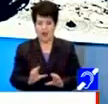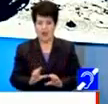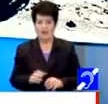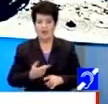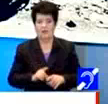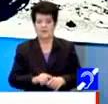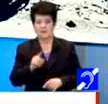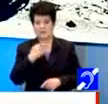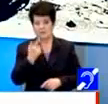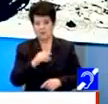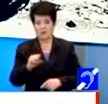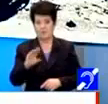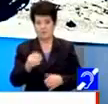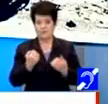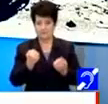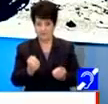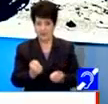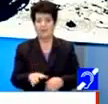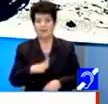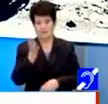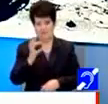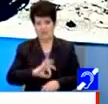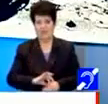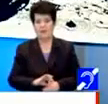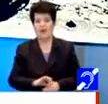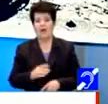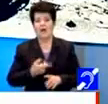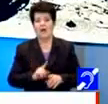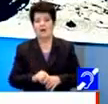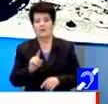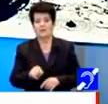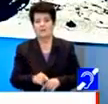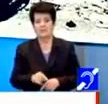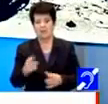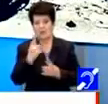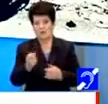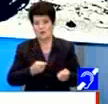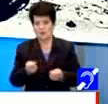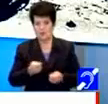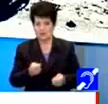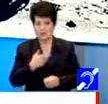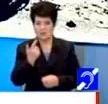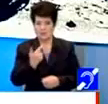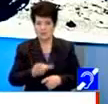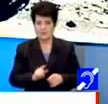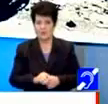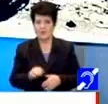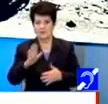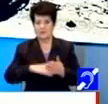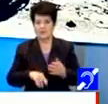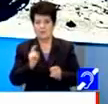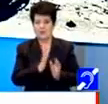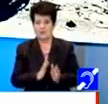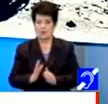Polițiștii au stabilit că permisul de conducere al femeii era valabil. Autoritățile trag un semnal de alarmă și doresc să înăsprească sancțiunile pentru